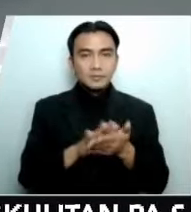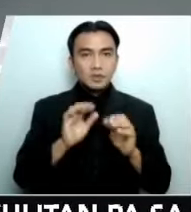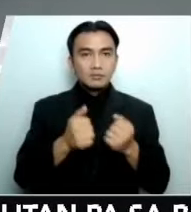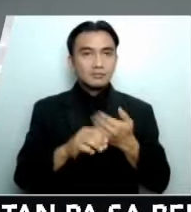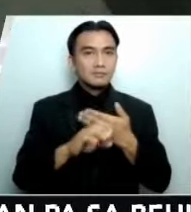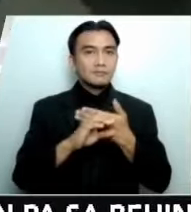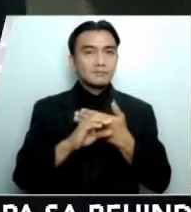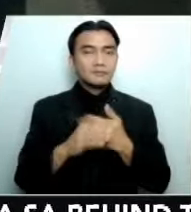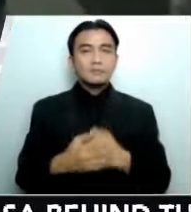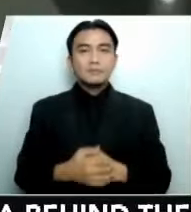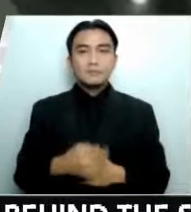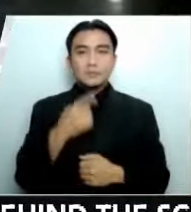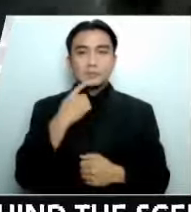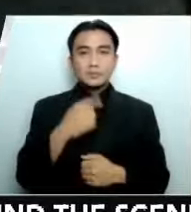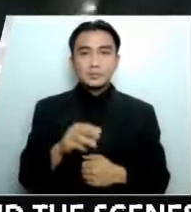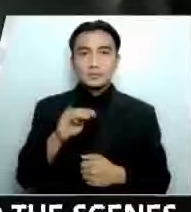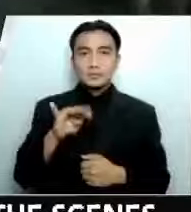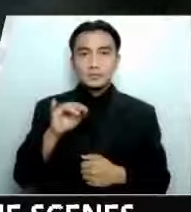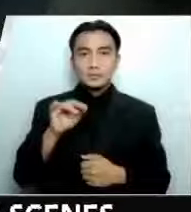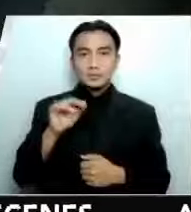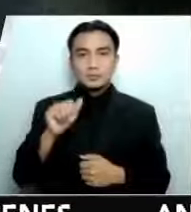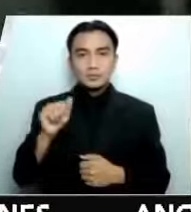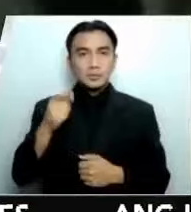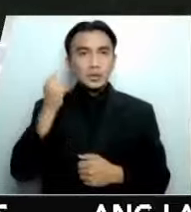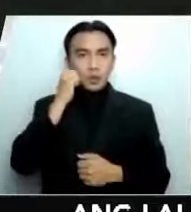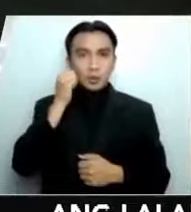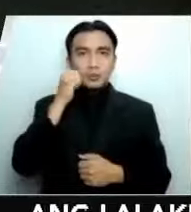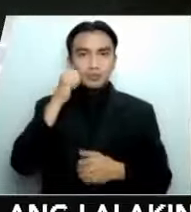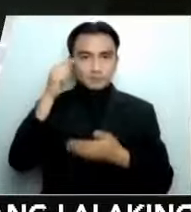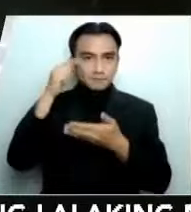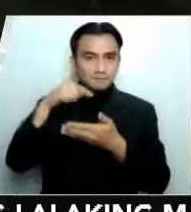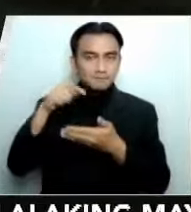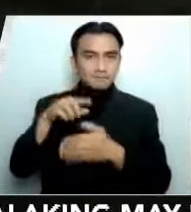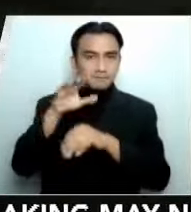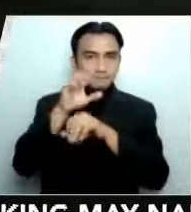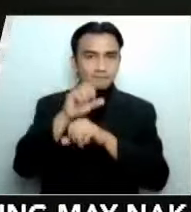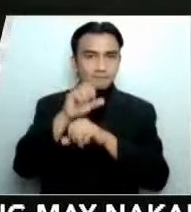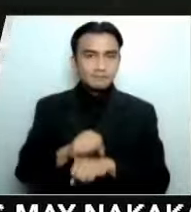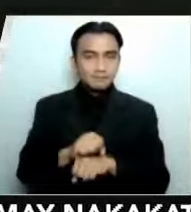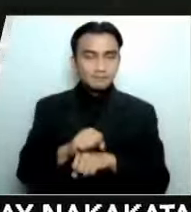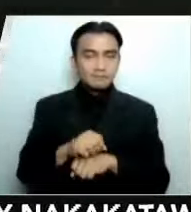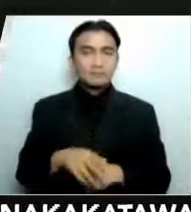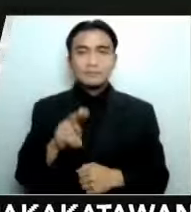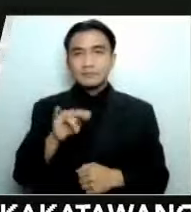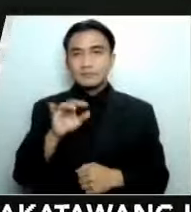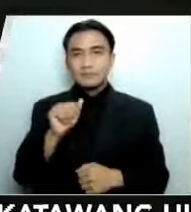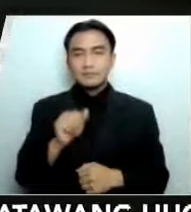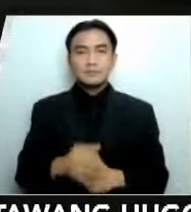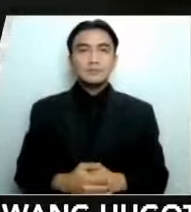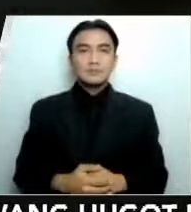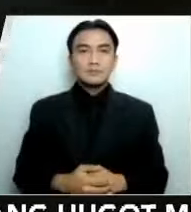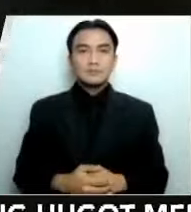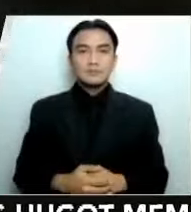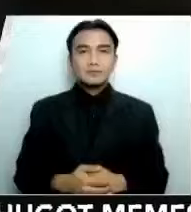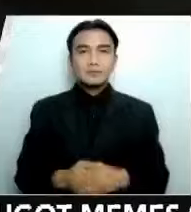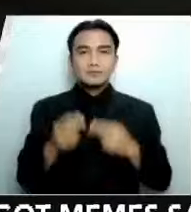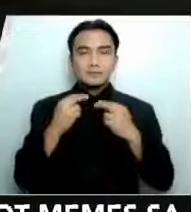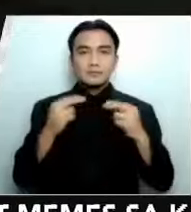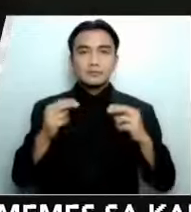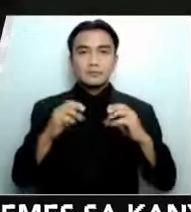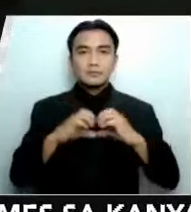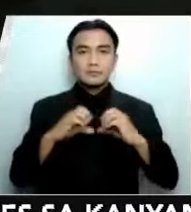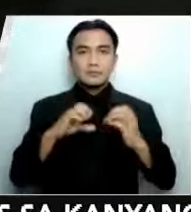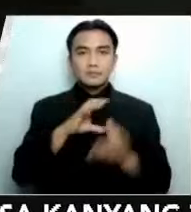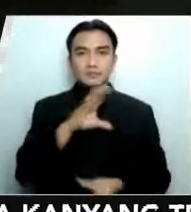miaa na araw-araw nililinis ang naiya Tina Panganiban Perez nagbabalita para sa GMA